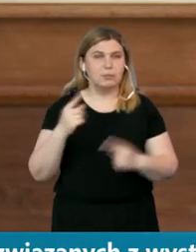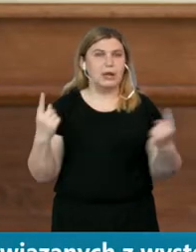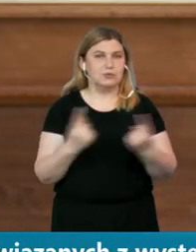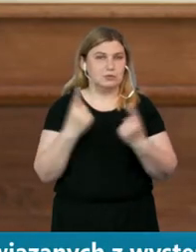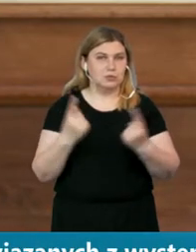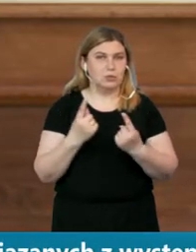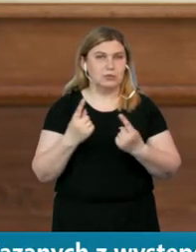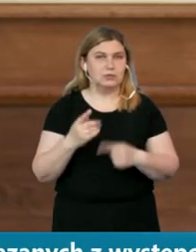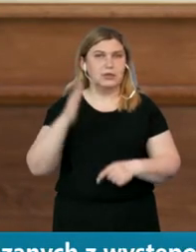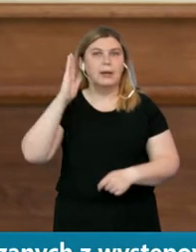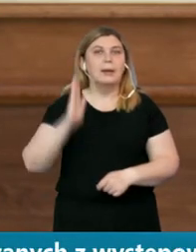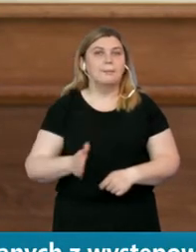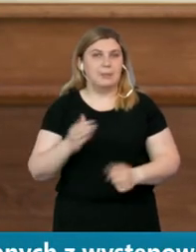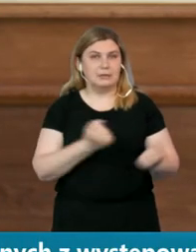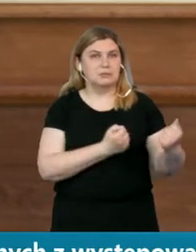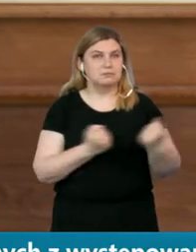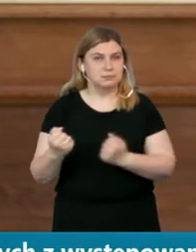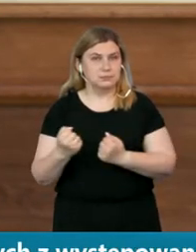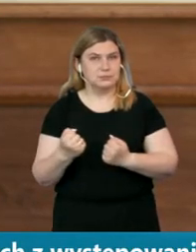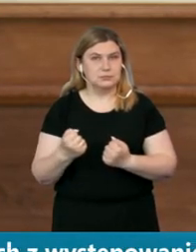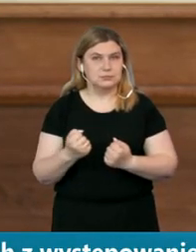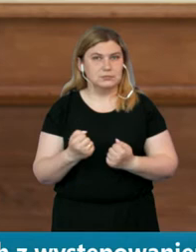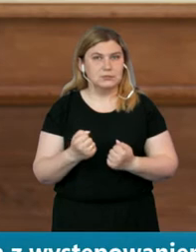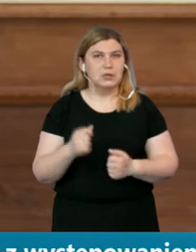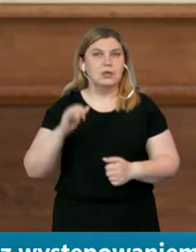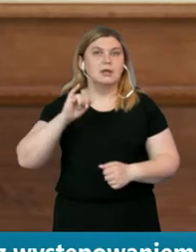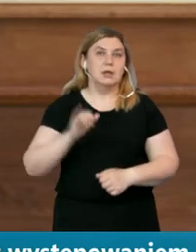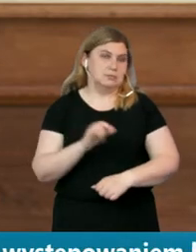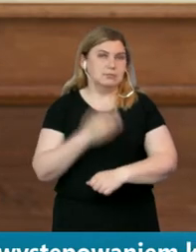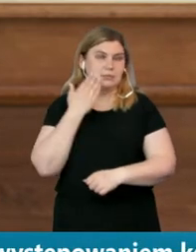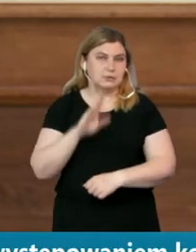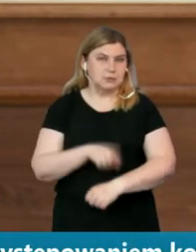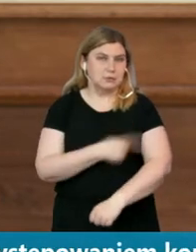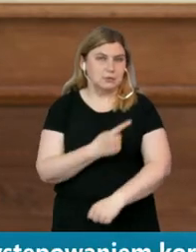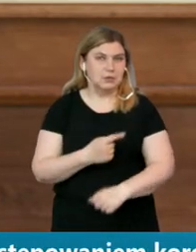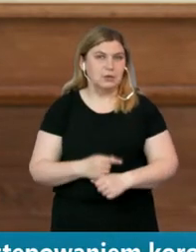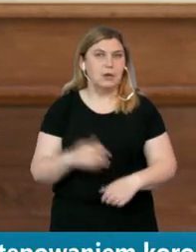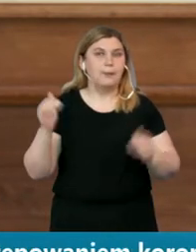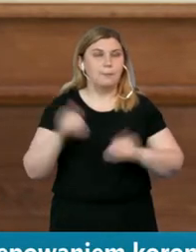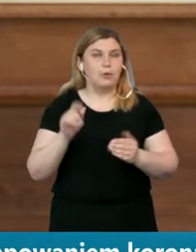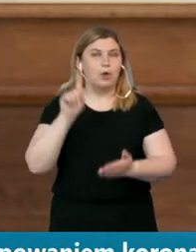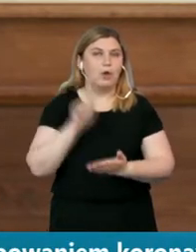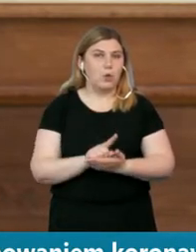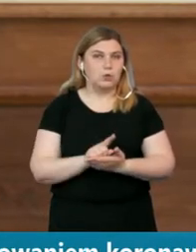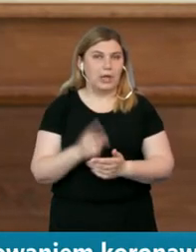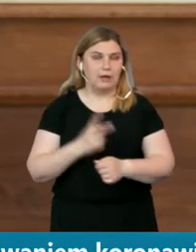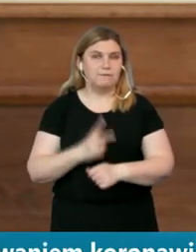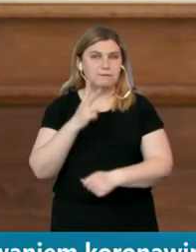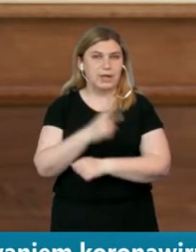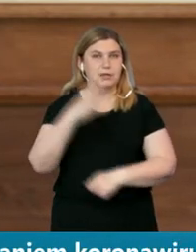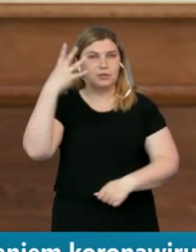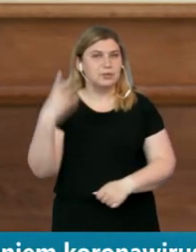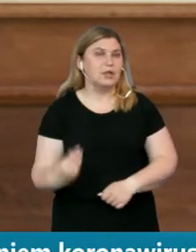się utrzymywała jak najdłużej. Może uda się też wejść w jesień